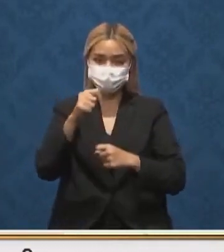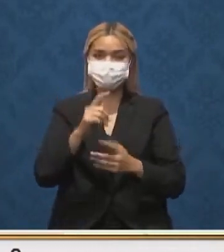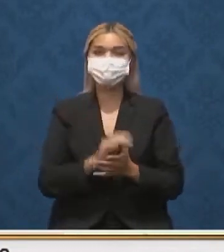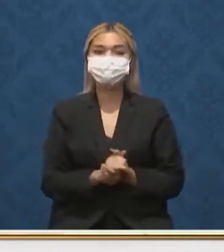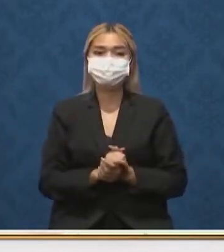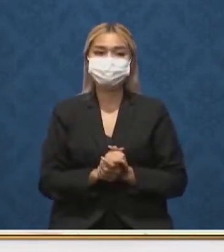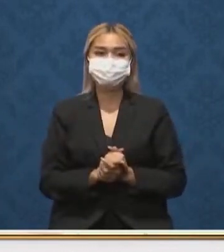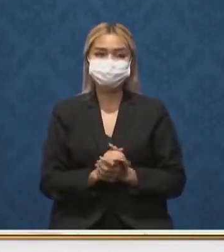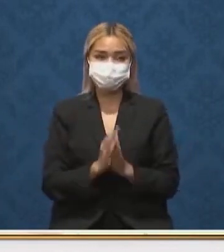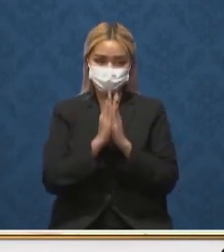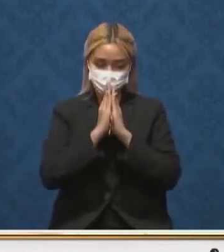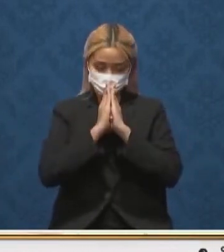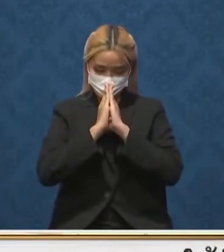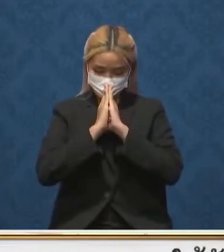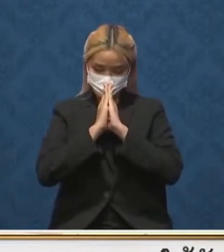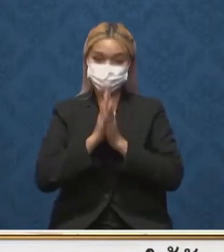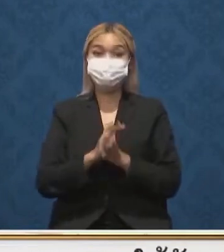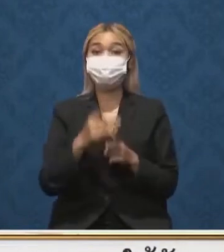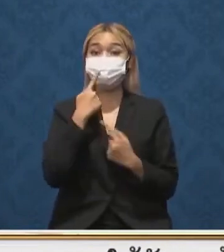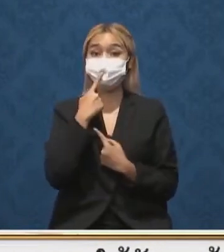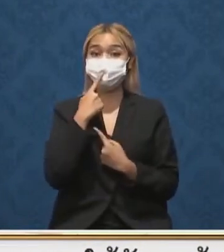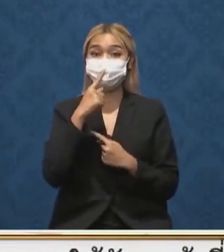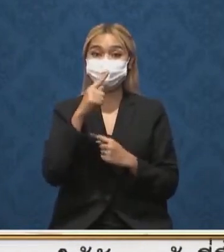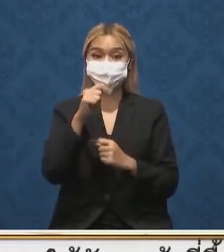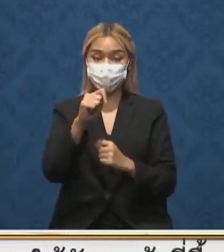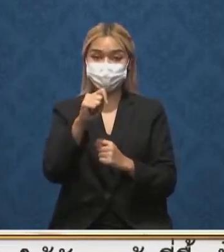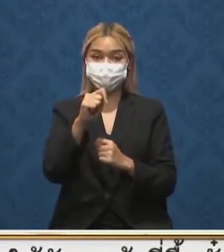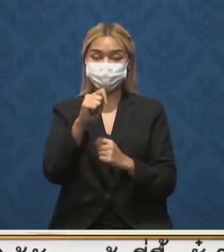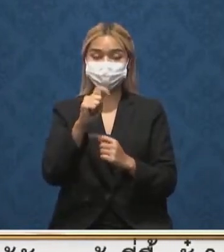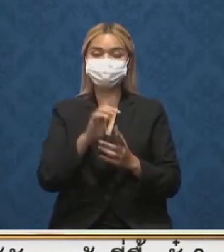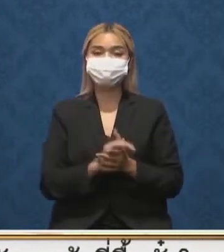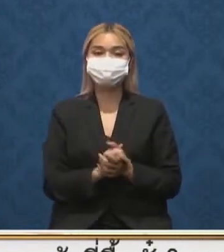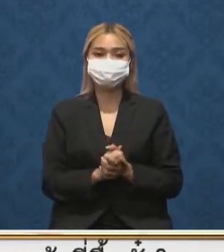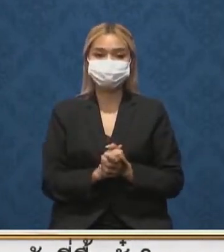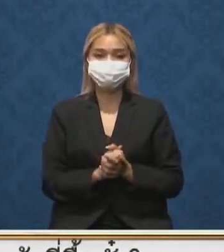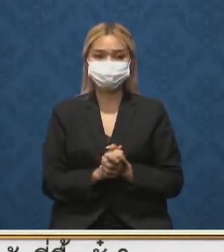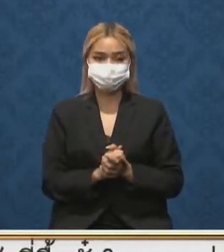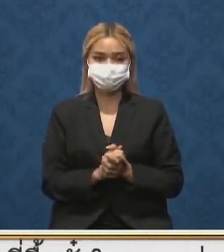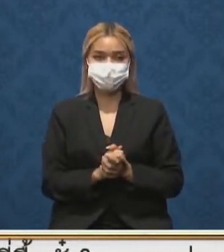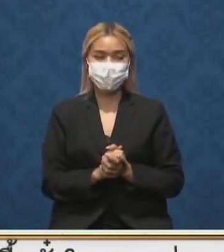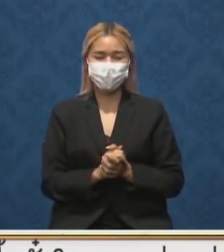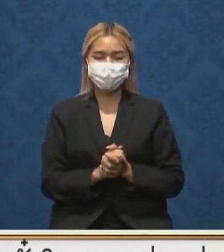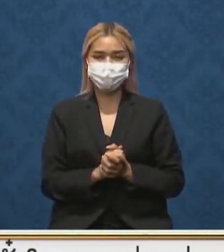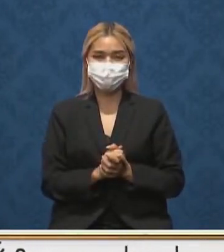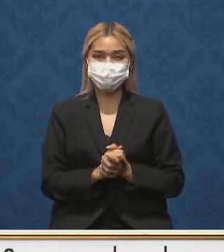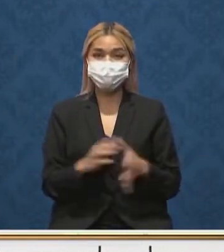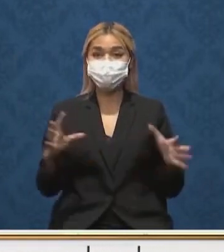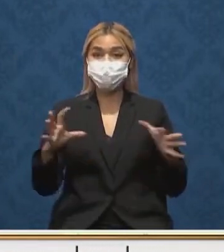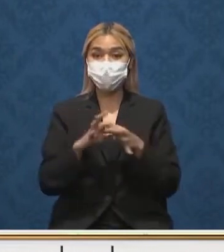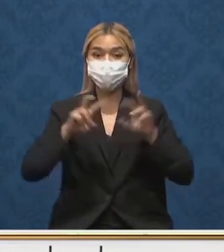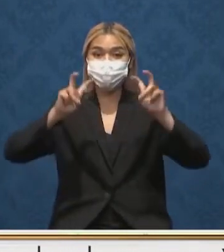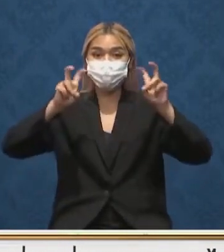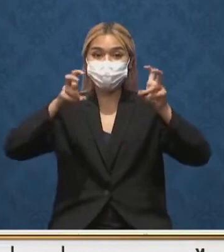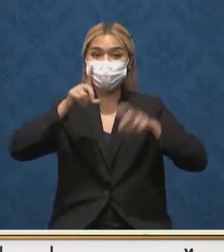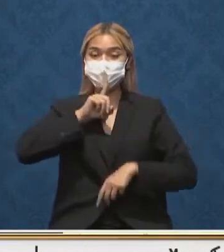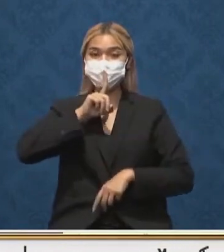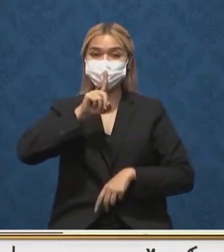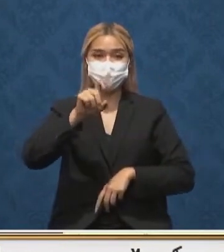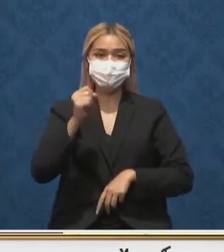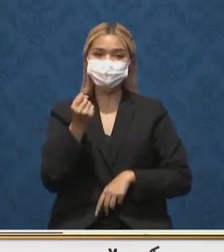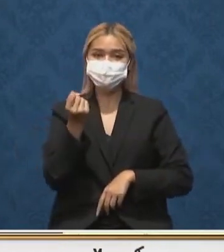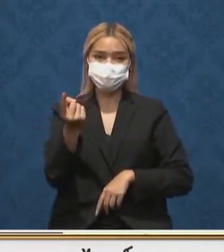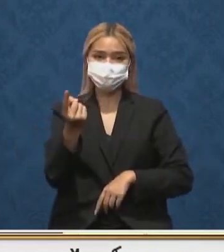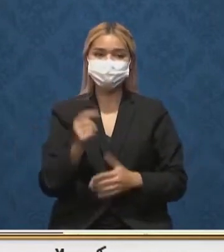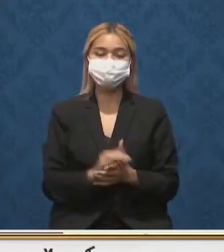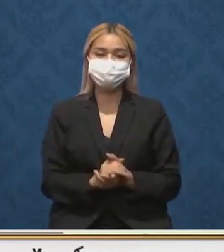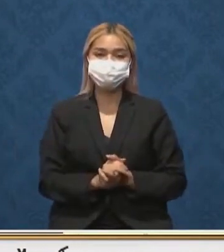อรที่เคารพกระผมขอเรียนตอบอ่าทานมนตรีนะครับต่อกระทู้ถามกระทู้สดนะครับ